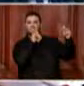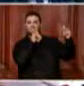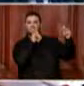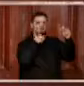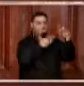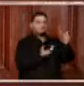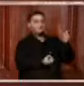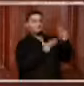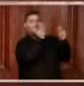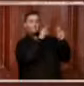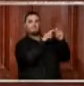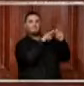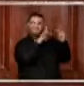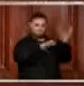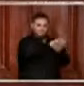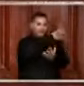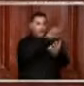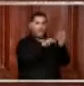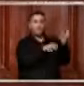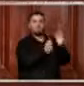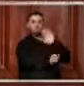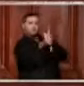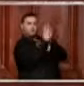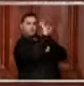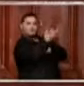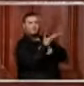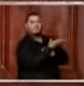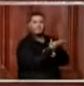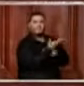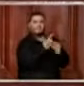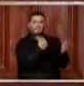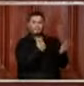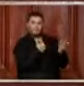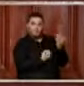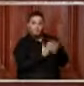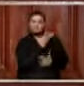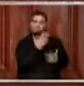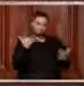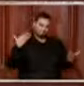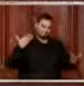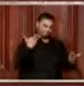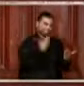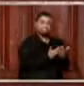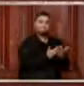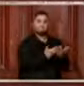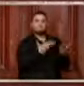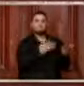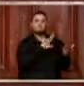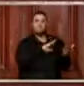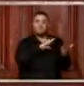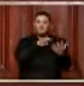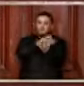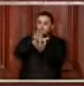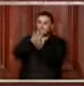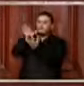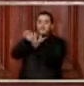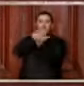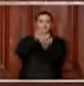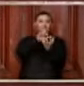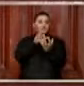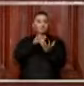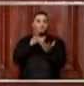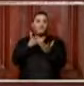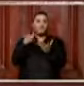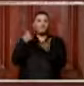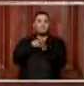هي ثورة حقيقية بمفهوم جديد، لأن الثورات تقوم كما